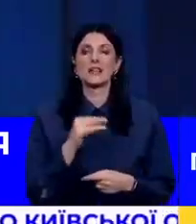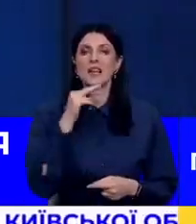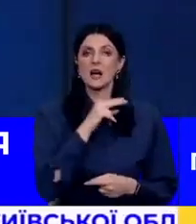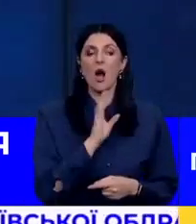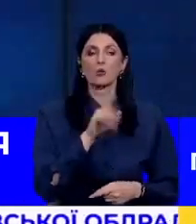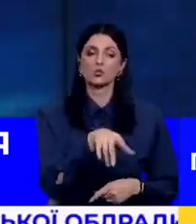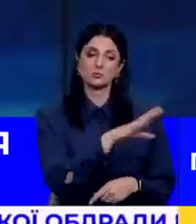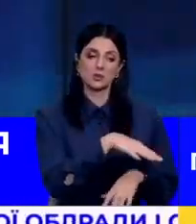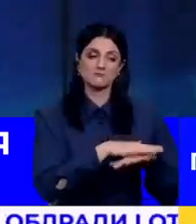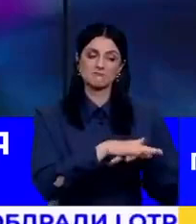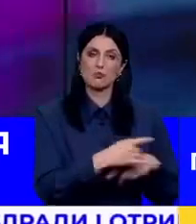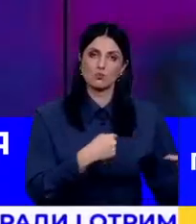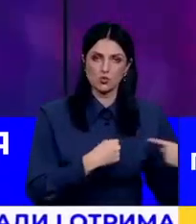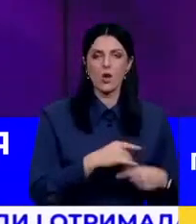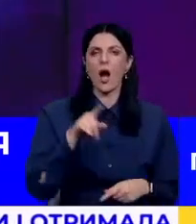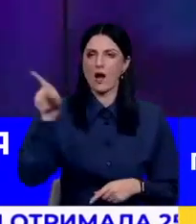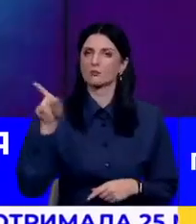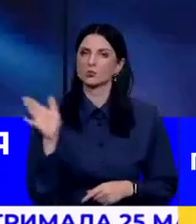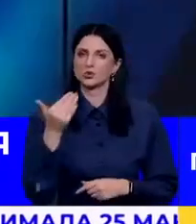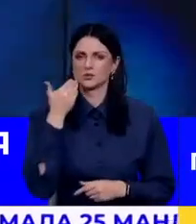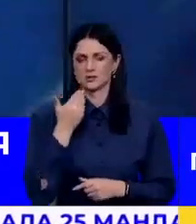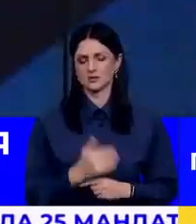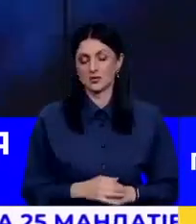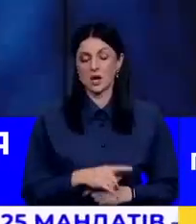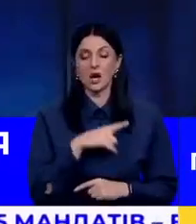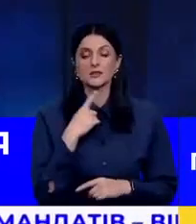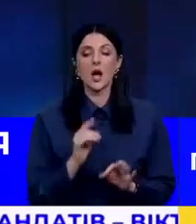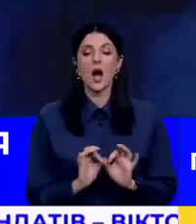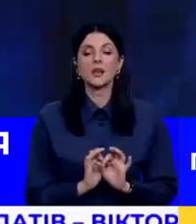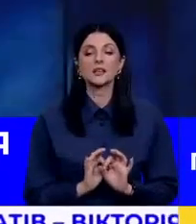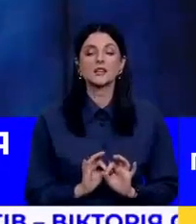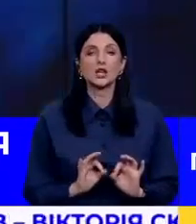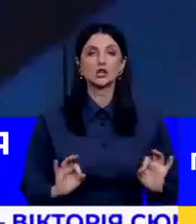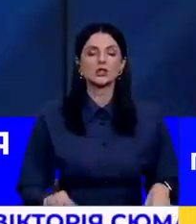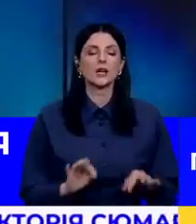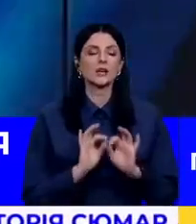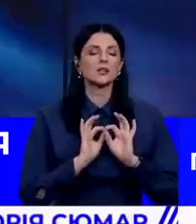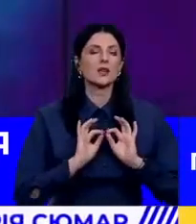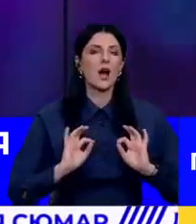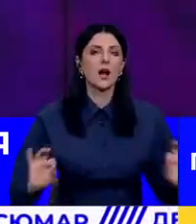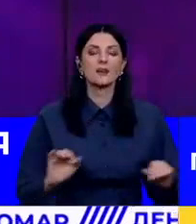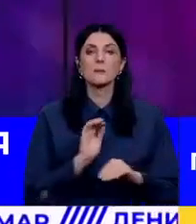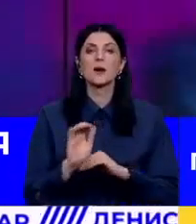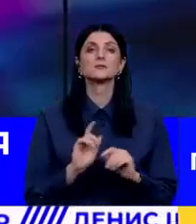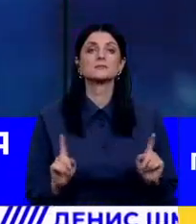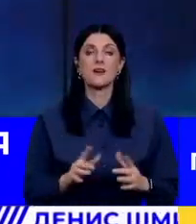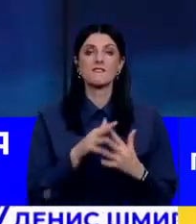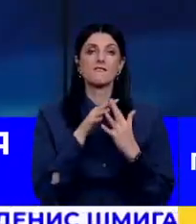это. Вот такие вот санкции. Россия отлично, идеально производит войну и